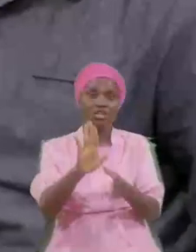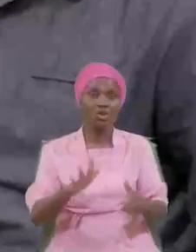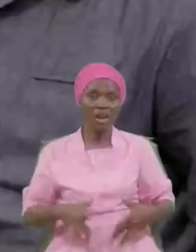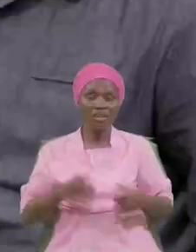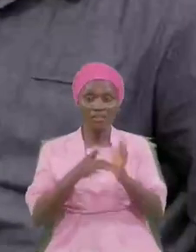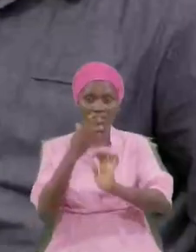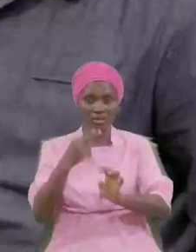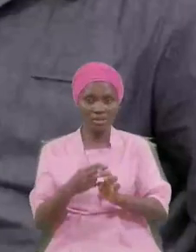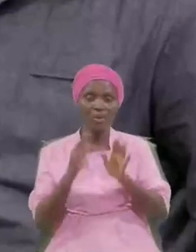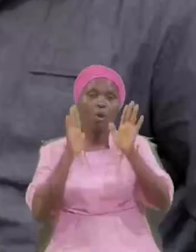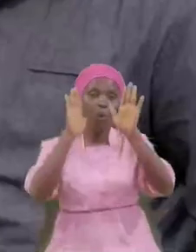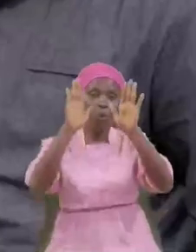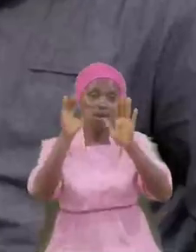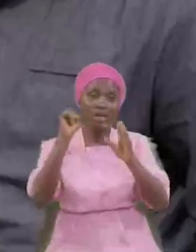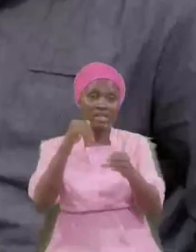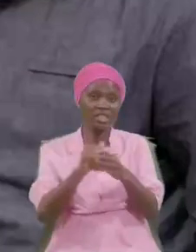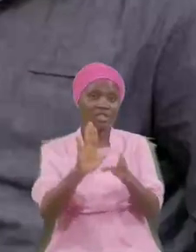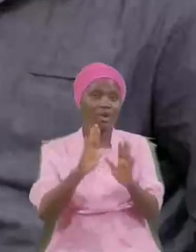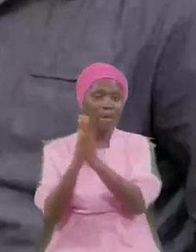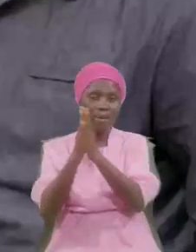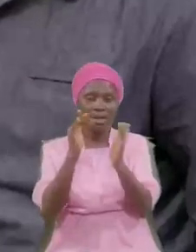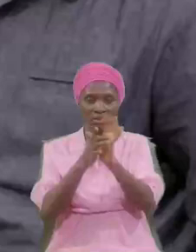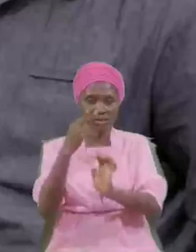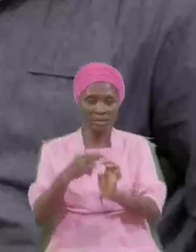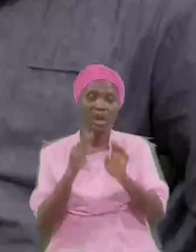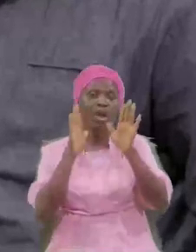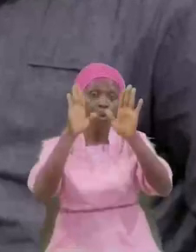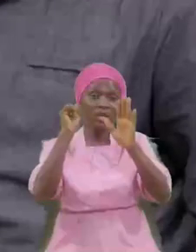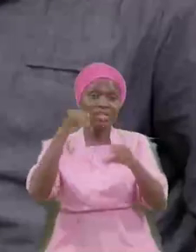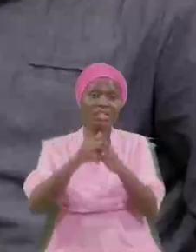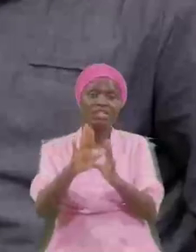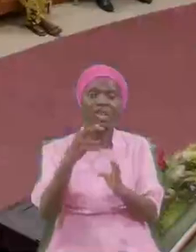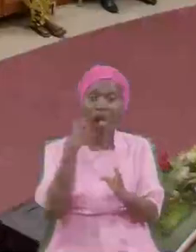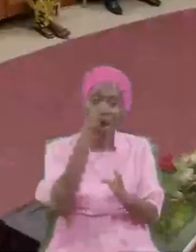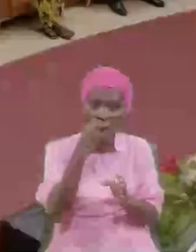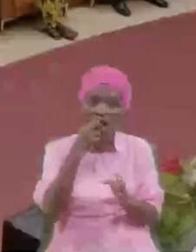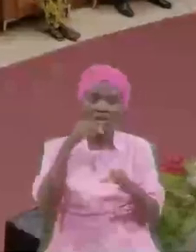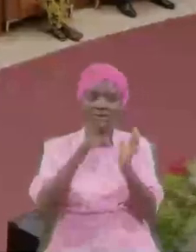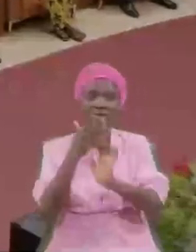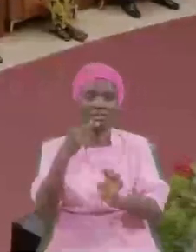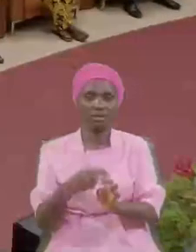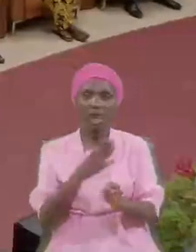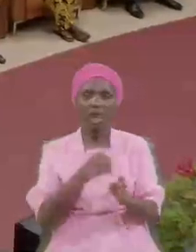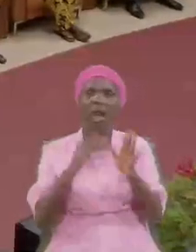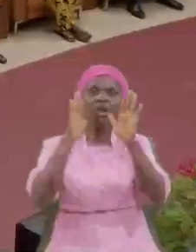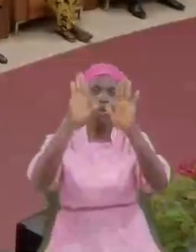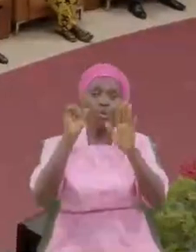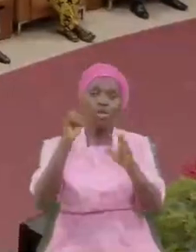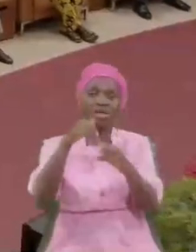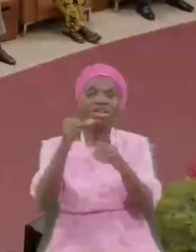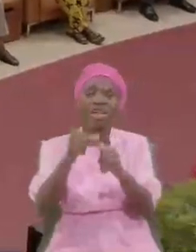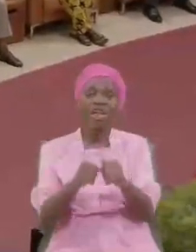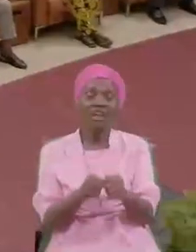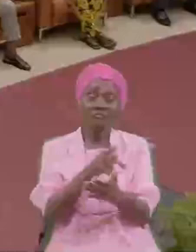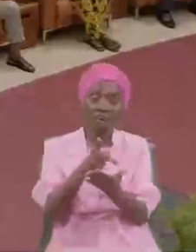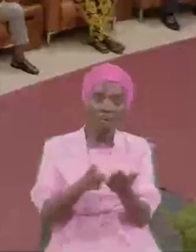vie. Des prodiges dans votre prière, les prodiges dans votre déclaration, les prodiges dans chaque partie